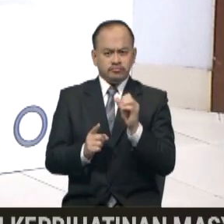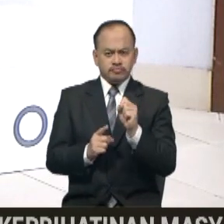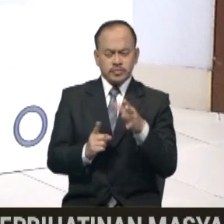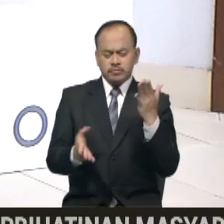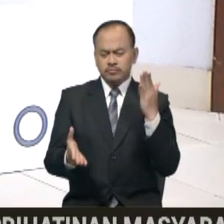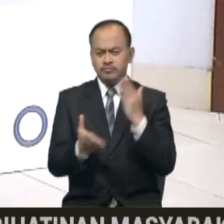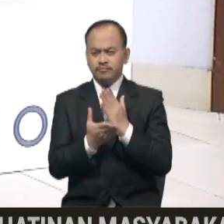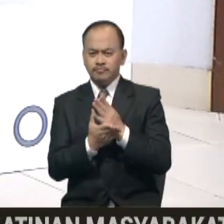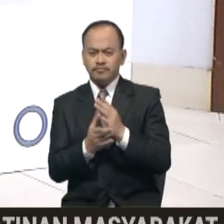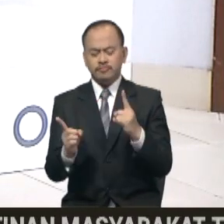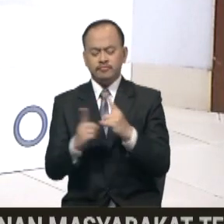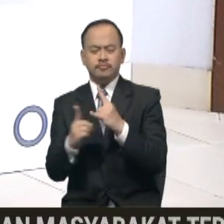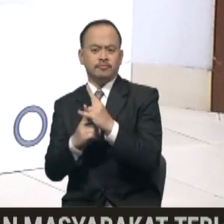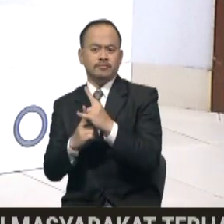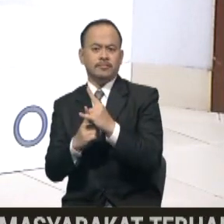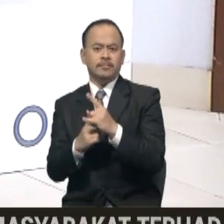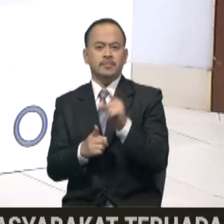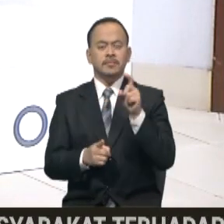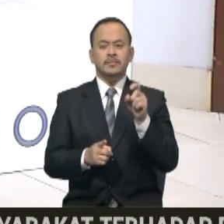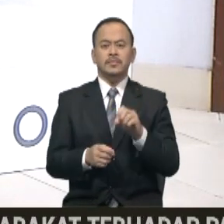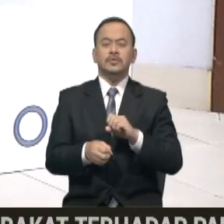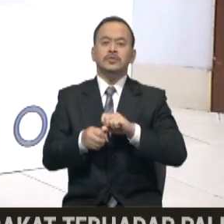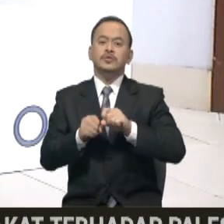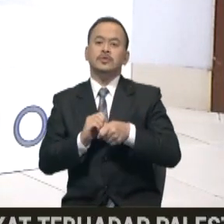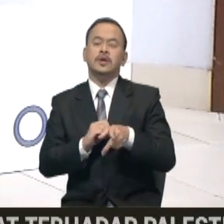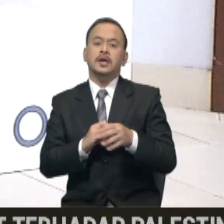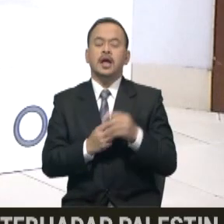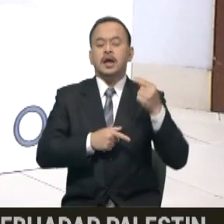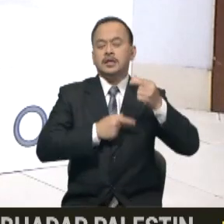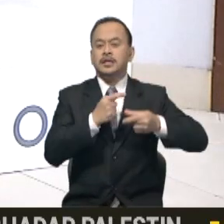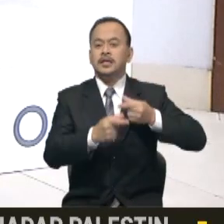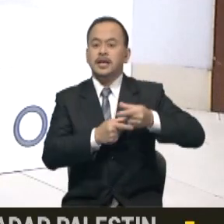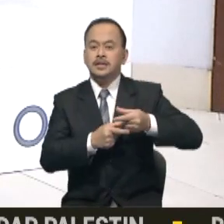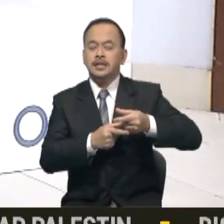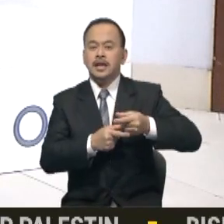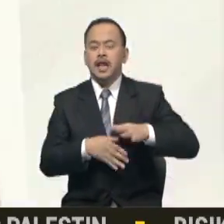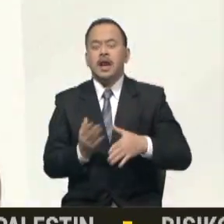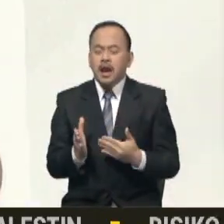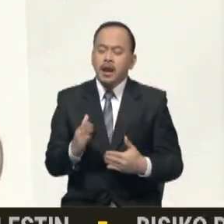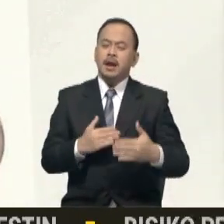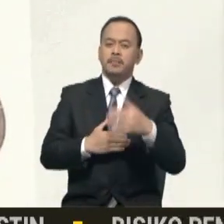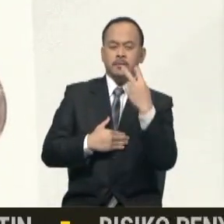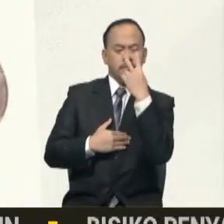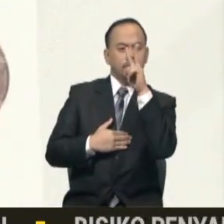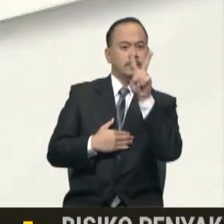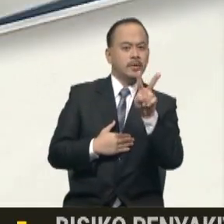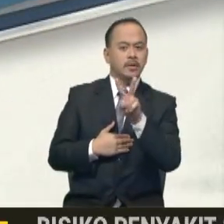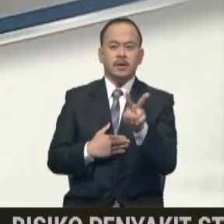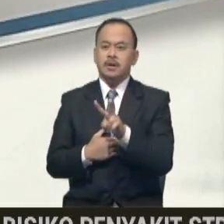menghentikan buli ini supaya kita ini mempunyai generasi yang lebih melihat